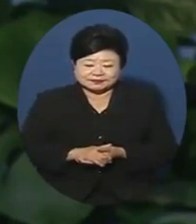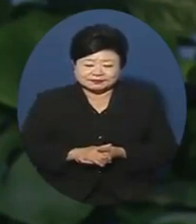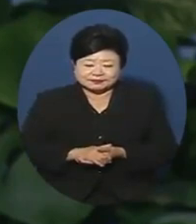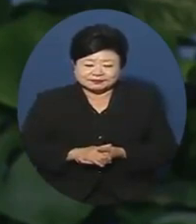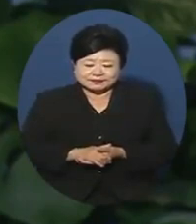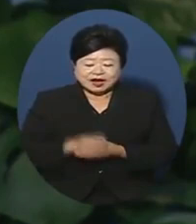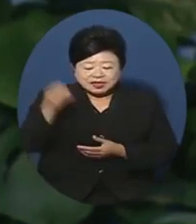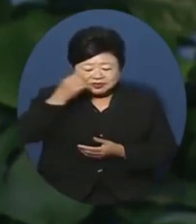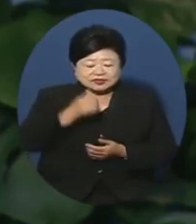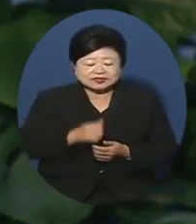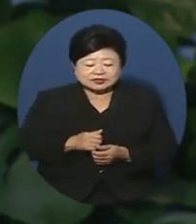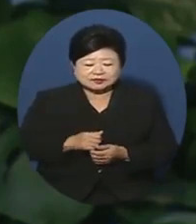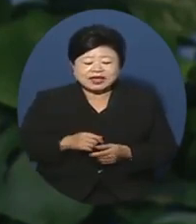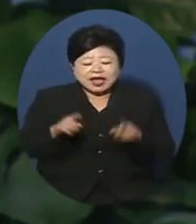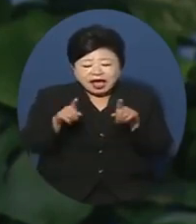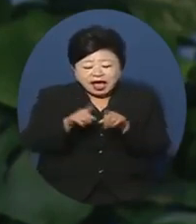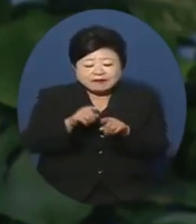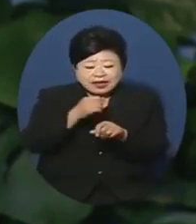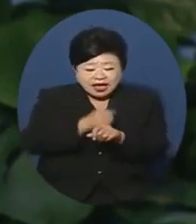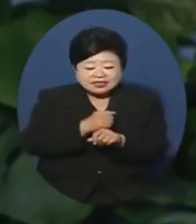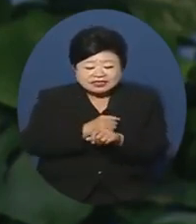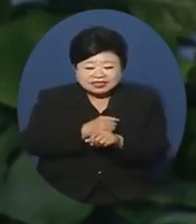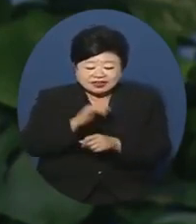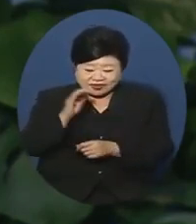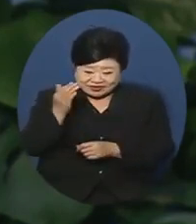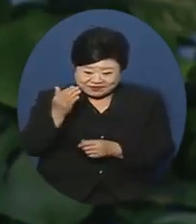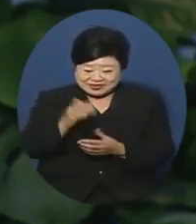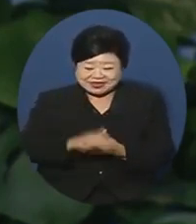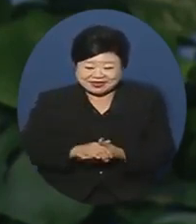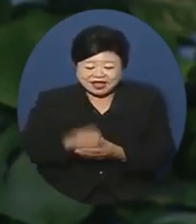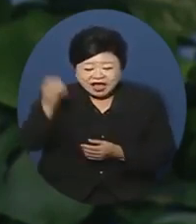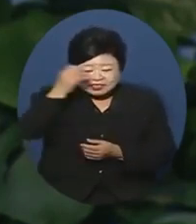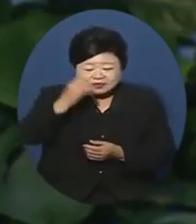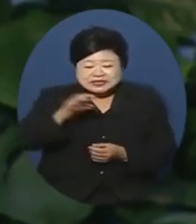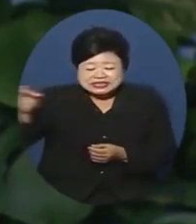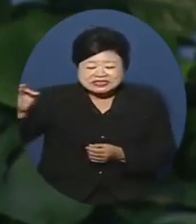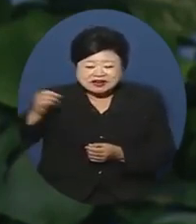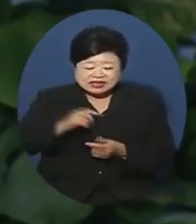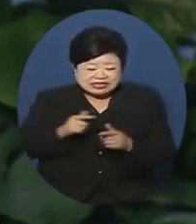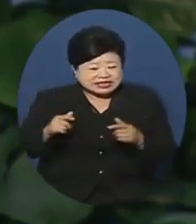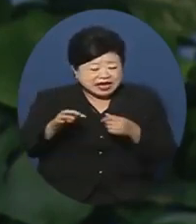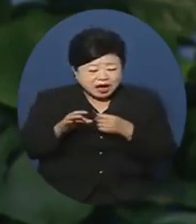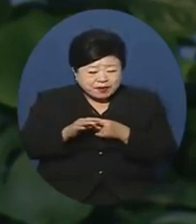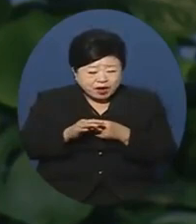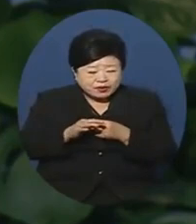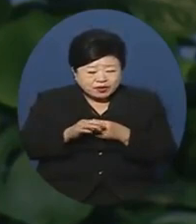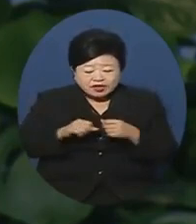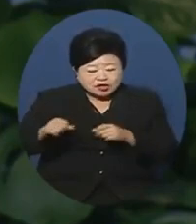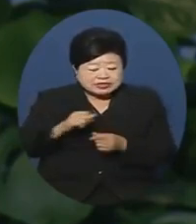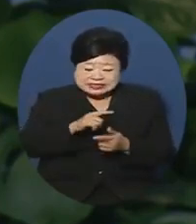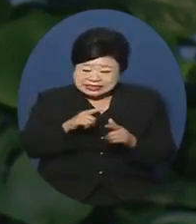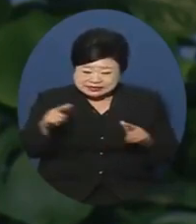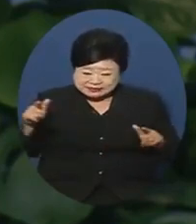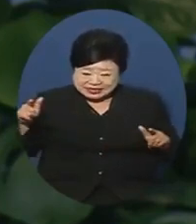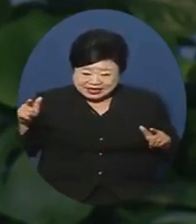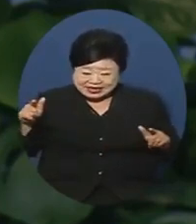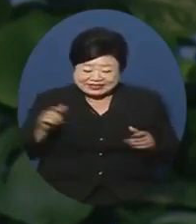그래서 성령이 같이 하시도록 해야 되는 것입니다. 성령을 인정하지 않으면 역사하지 않습니다.